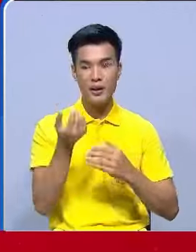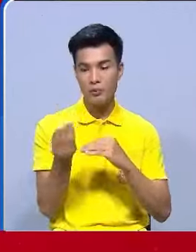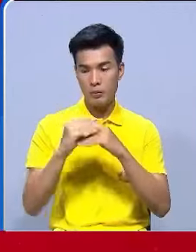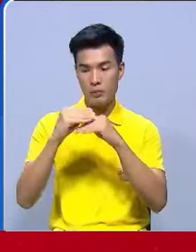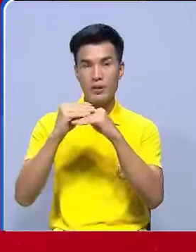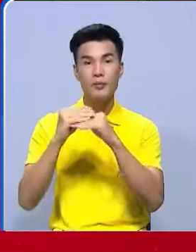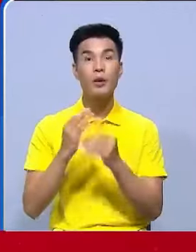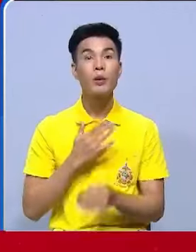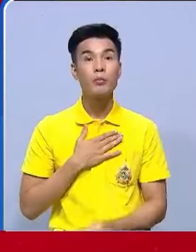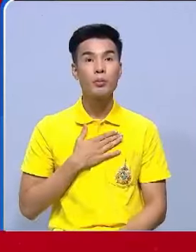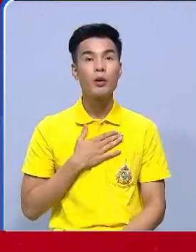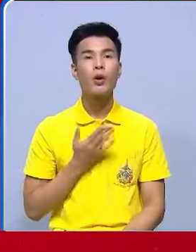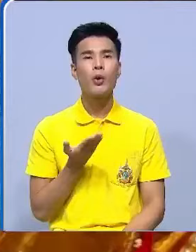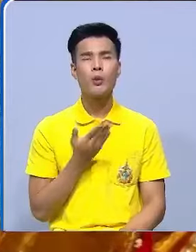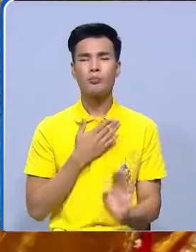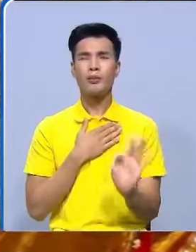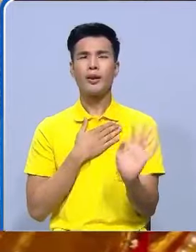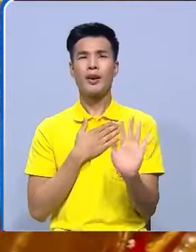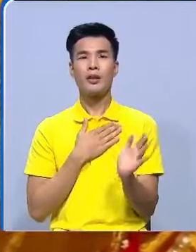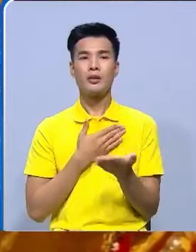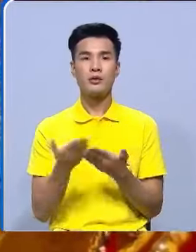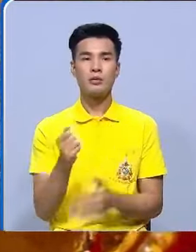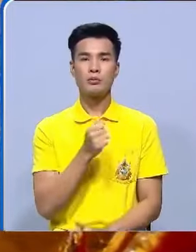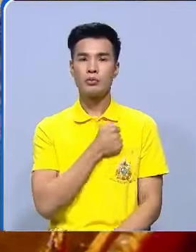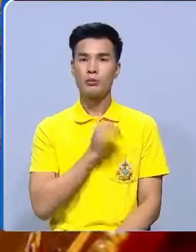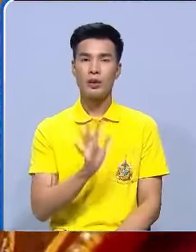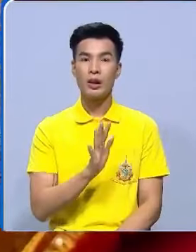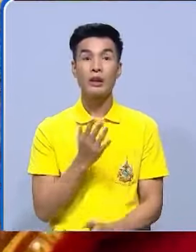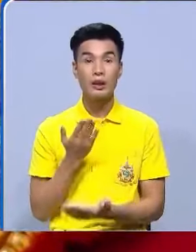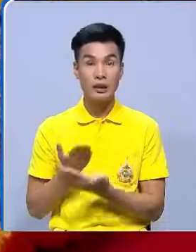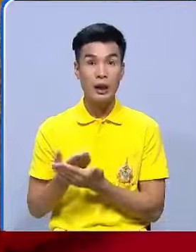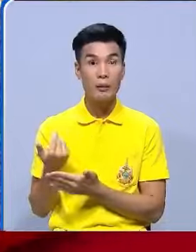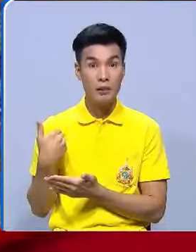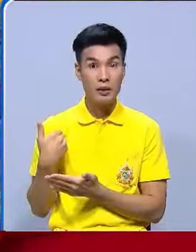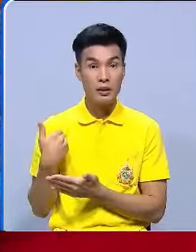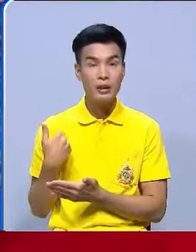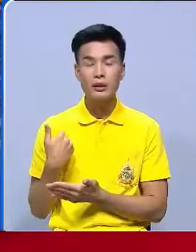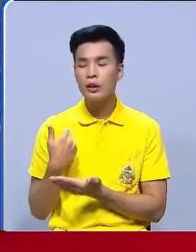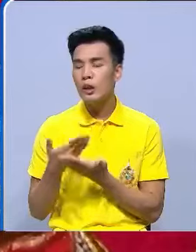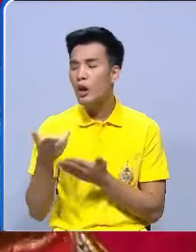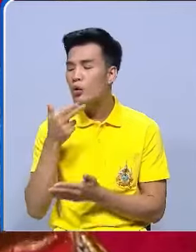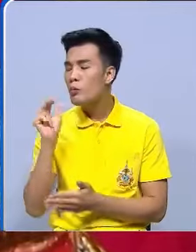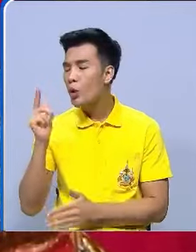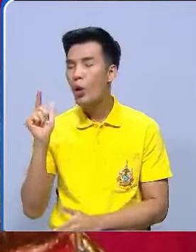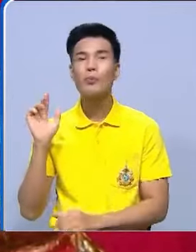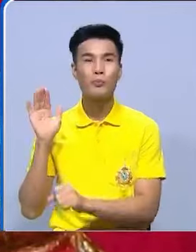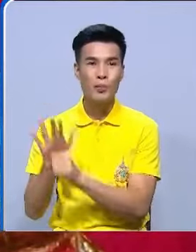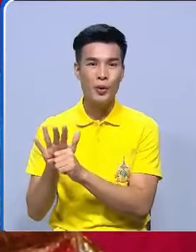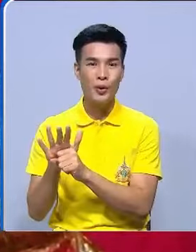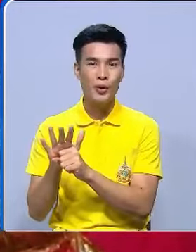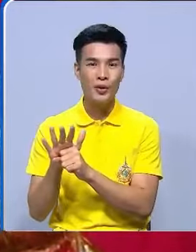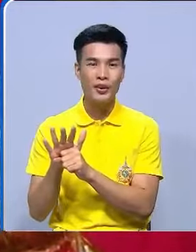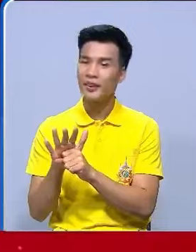ตัวผมนั้นขอบายซื้อไม่ไหวมีเงินพอซื้อแค่ทองหยิบทองหยอดทองม้วนเอง